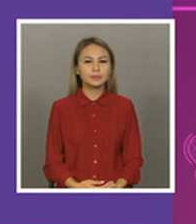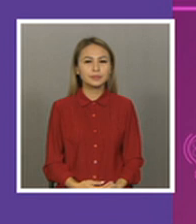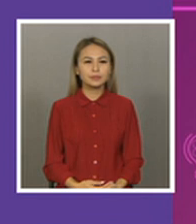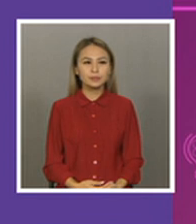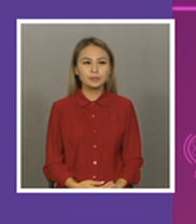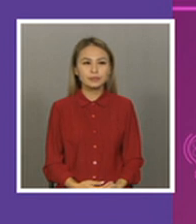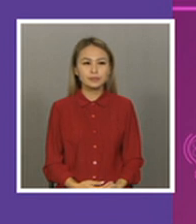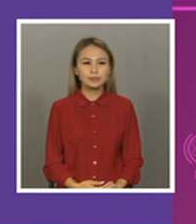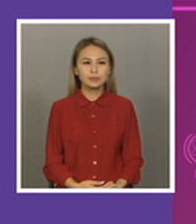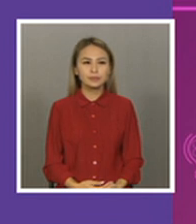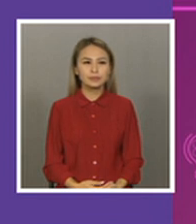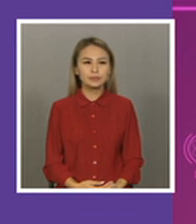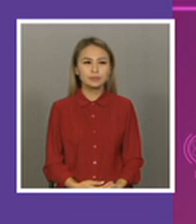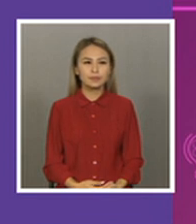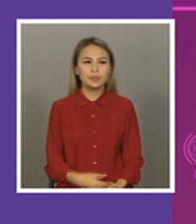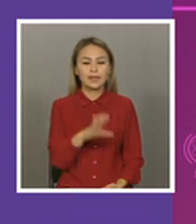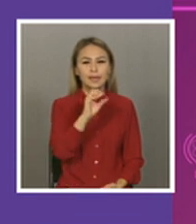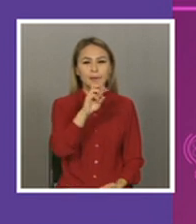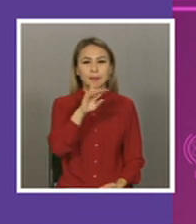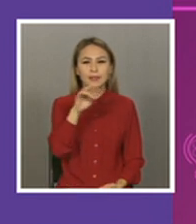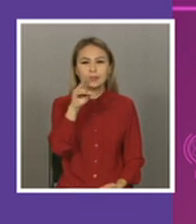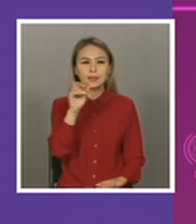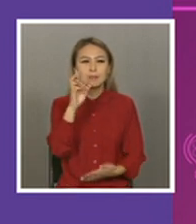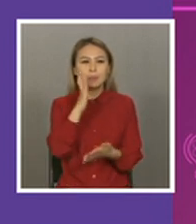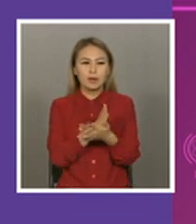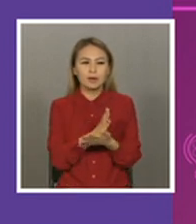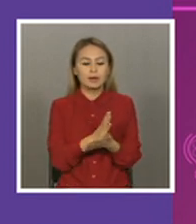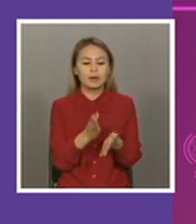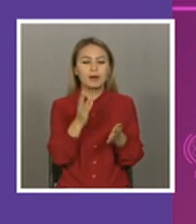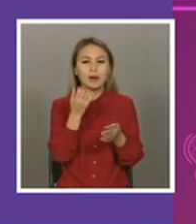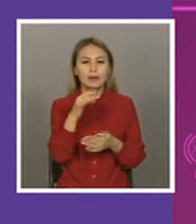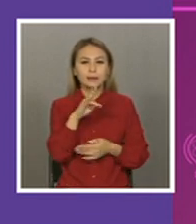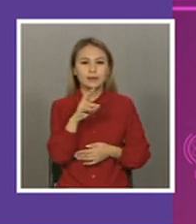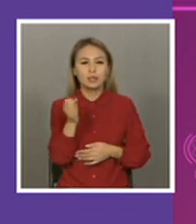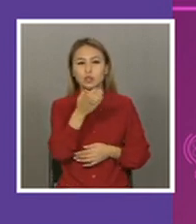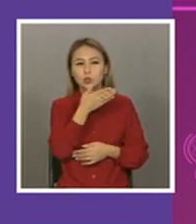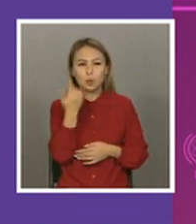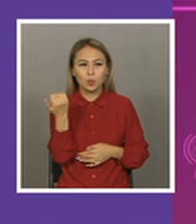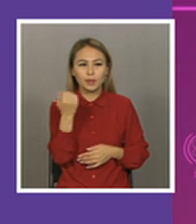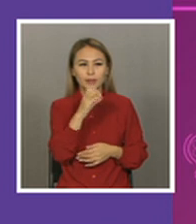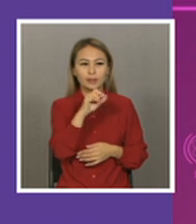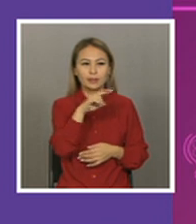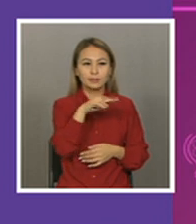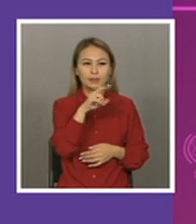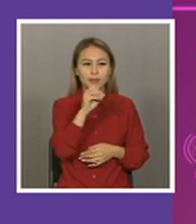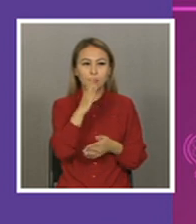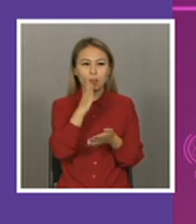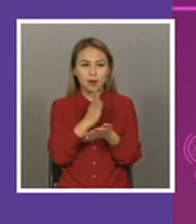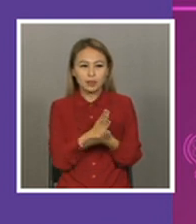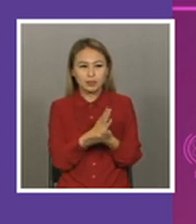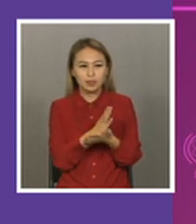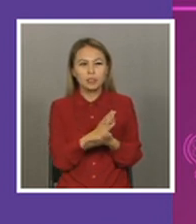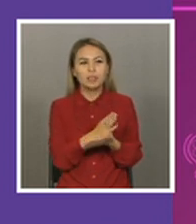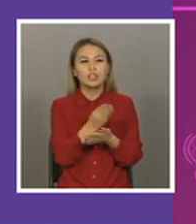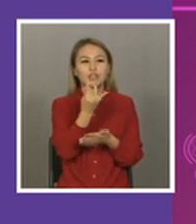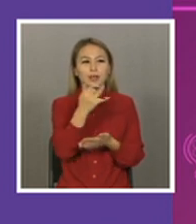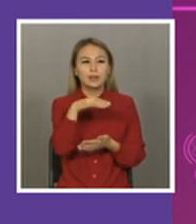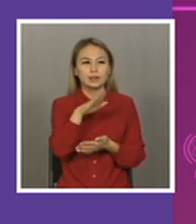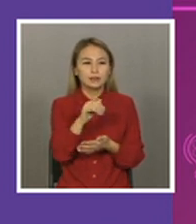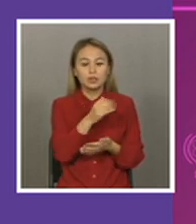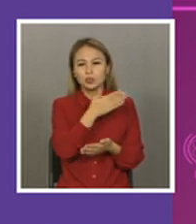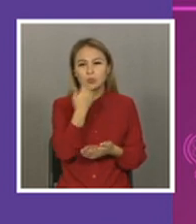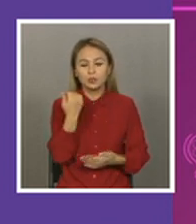қойыңдар. Еменде бар, қайыңда жоқ. Еділде бар, жайықта жоқ.